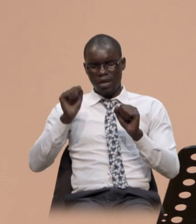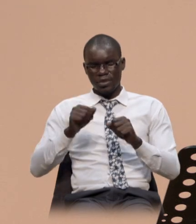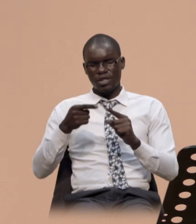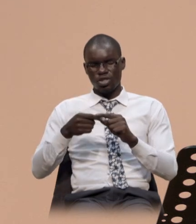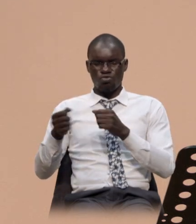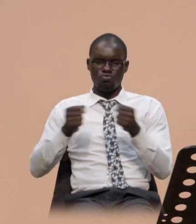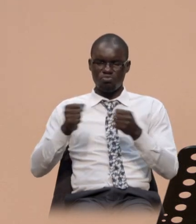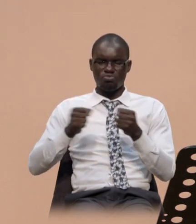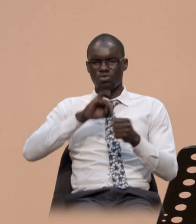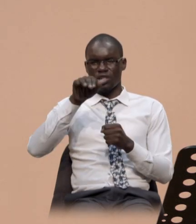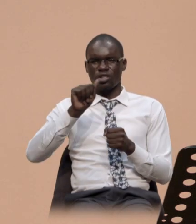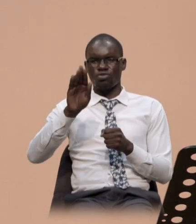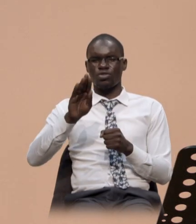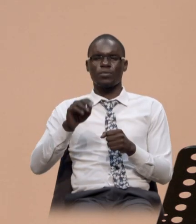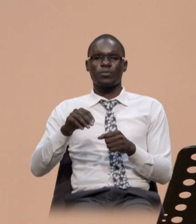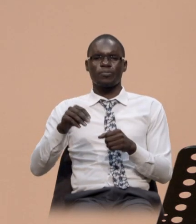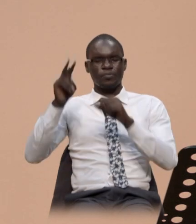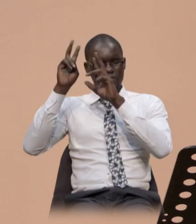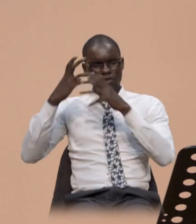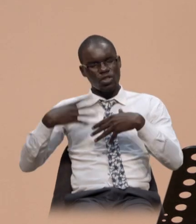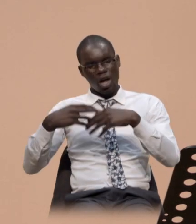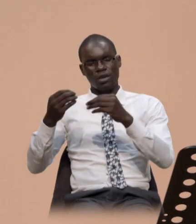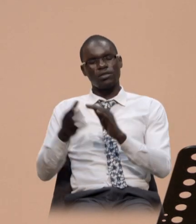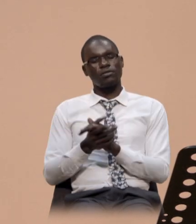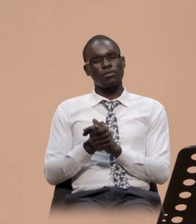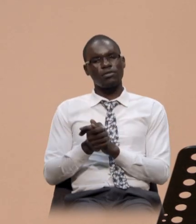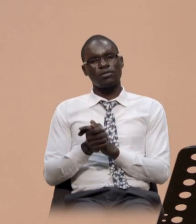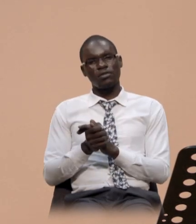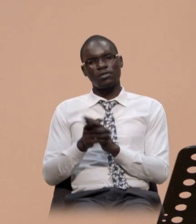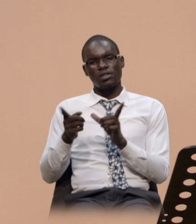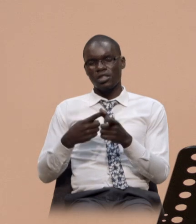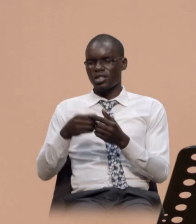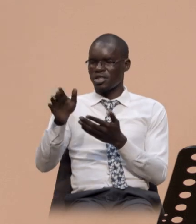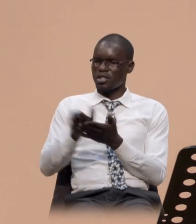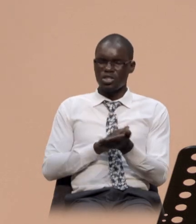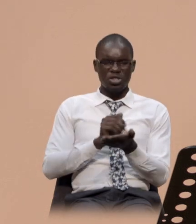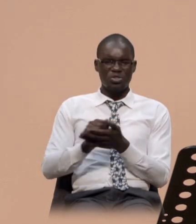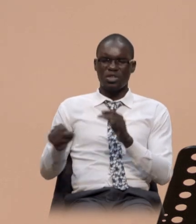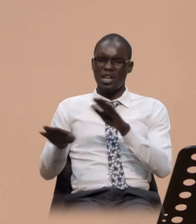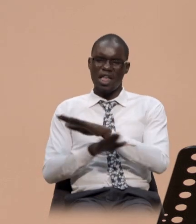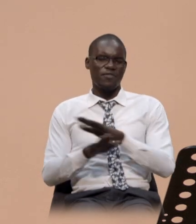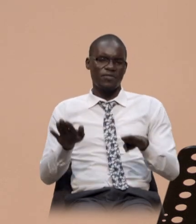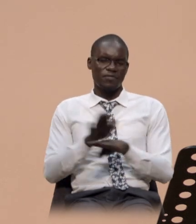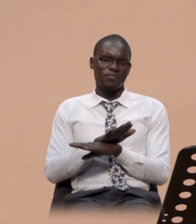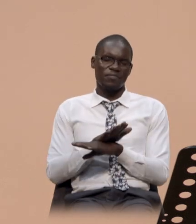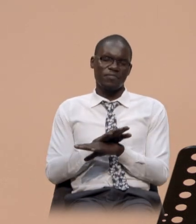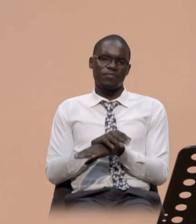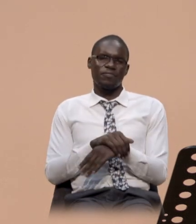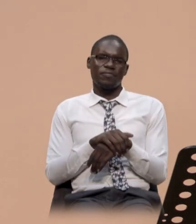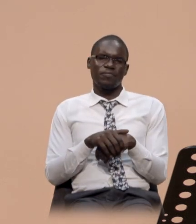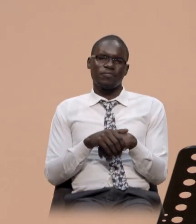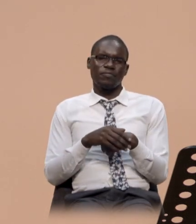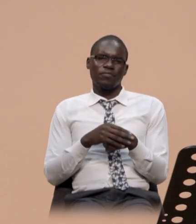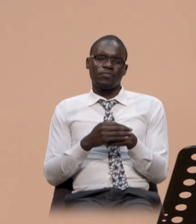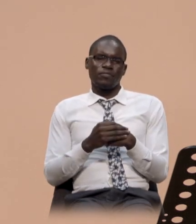kumtisha Ayubu. Shetani alienda, watumishi wa Bwana, akaharibu kila kitu. Akaharibu kila